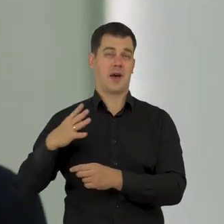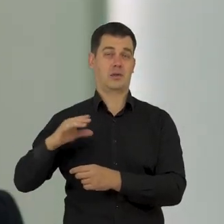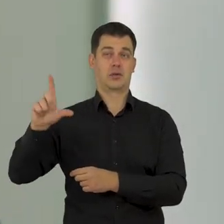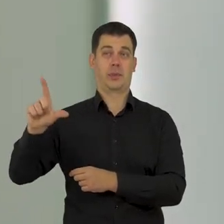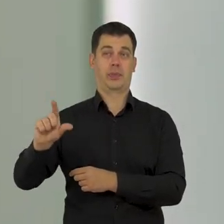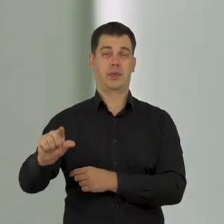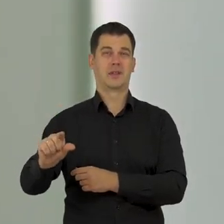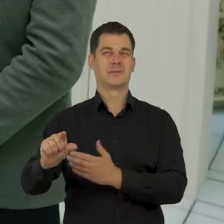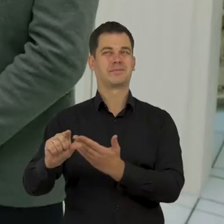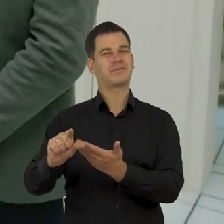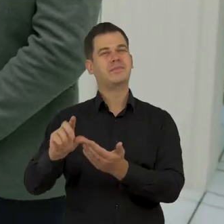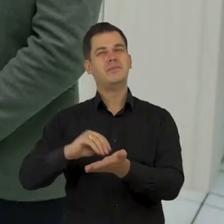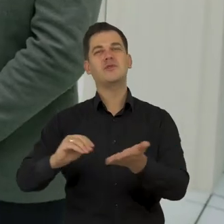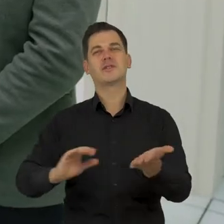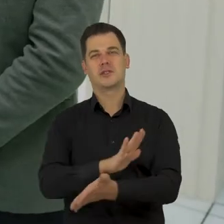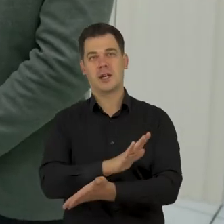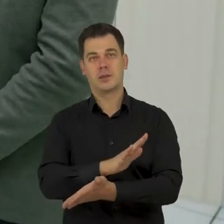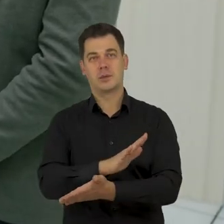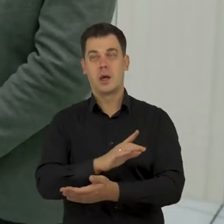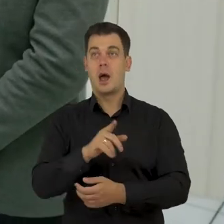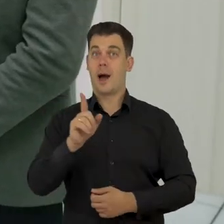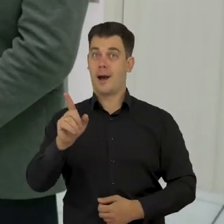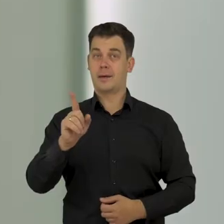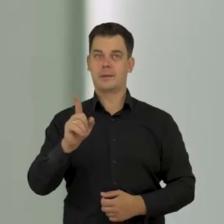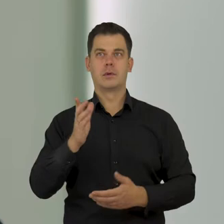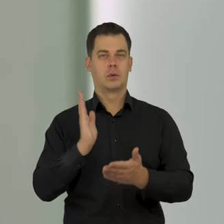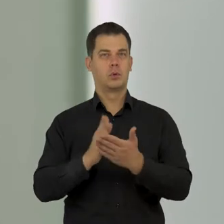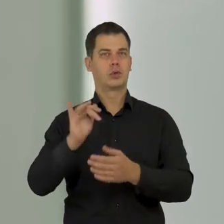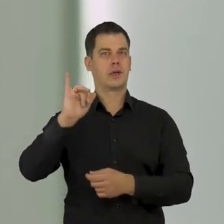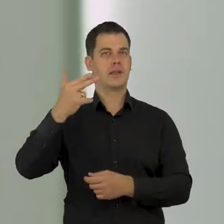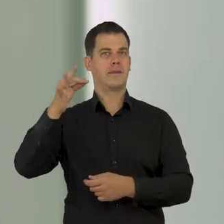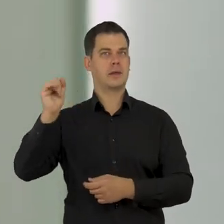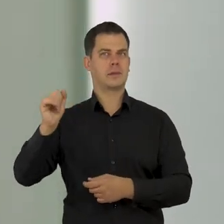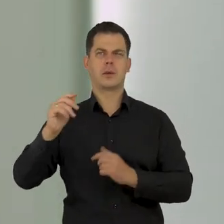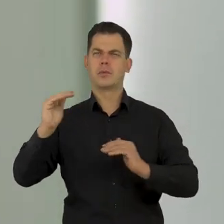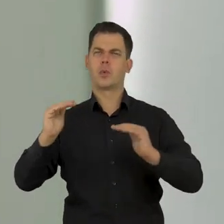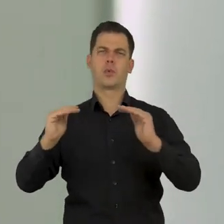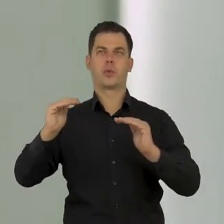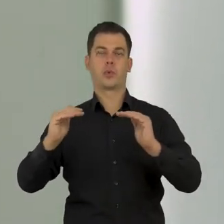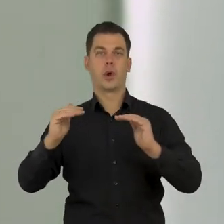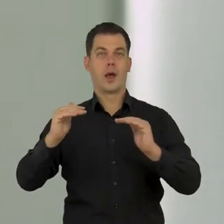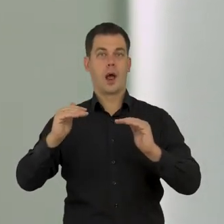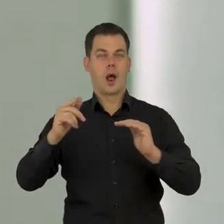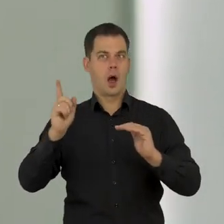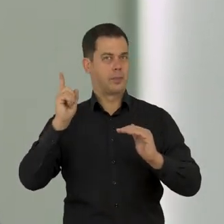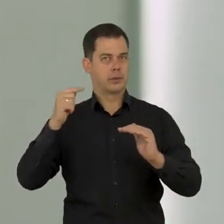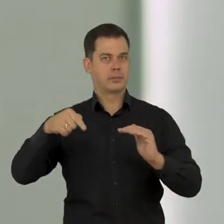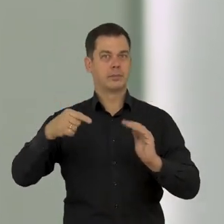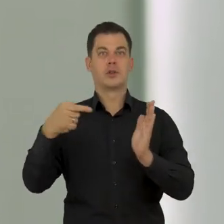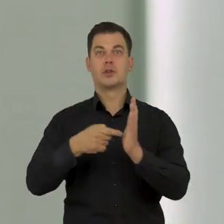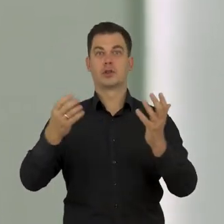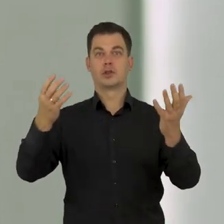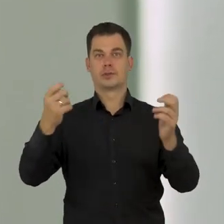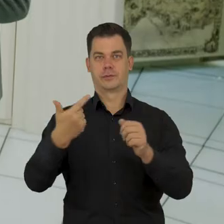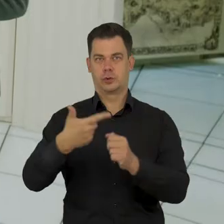do inflacji się po trosze przyzwyczaili, ale do momentu, kiedy ona była jakoś